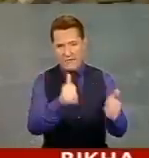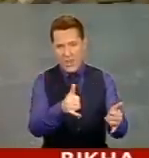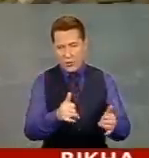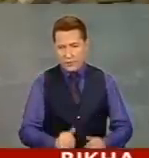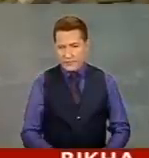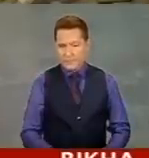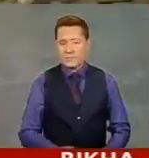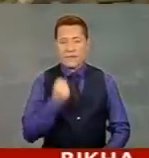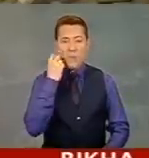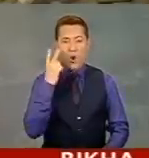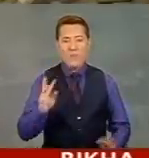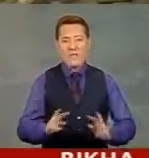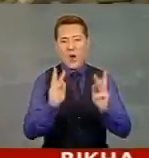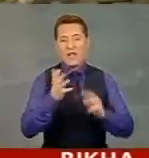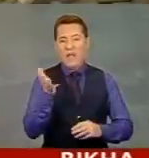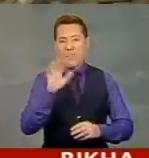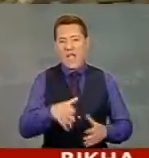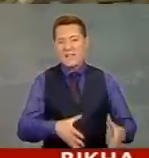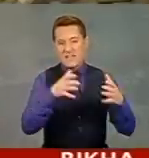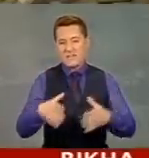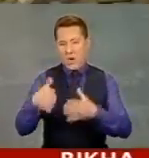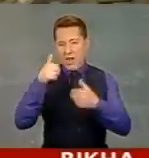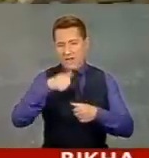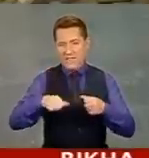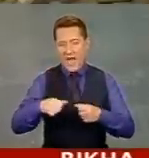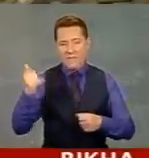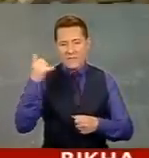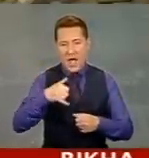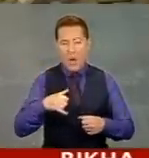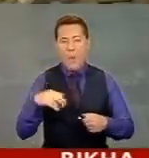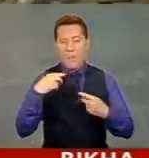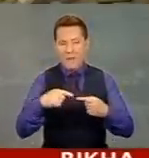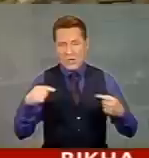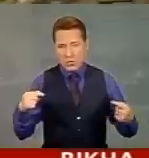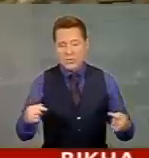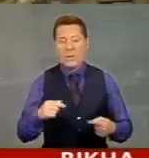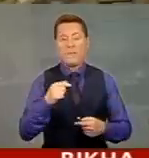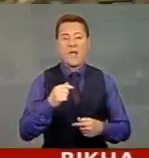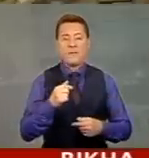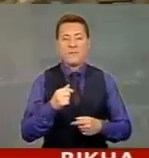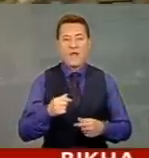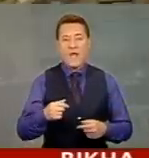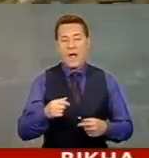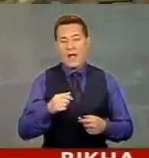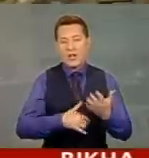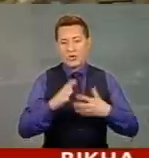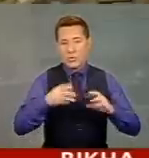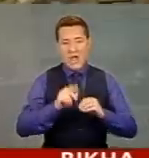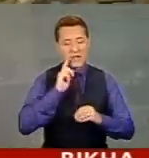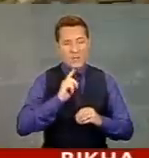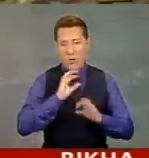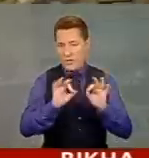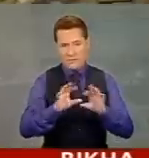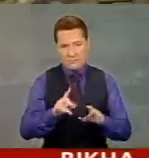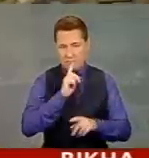по обіді горіло лише 5 резервуарів із нафтопродуктами, але після обіду рятувальники насправді вдалися до ще одної пінної атаки. Її результати поки на камеру ніхто не